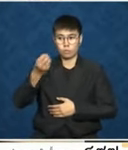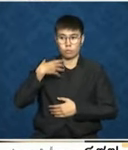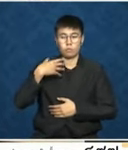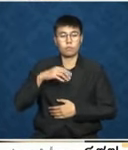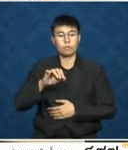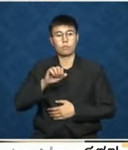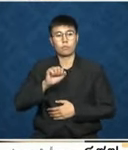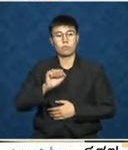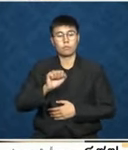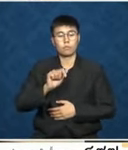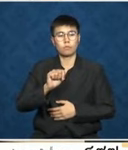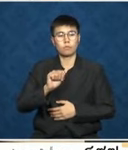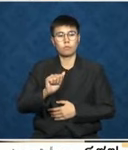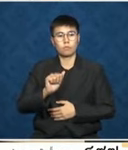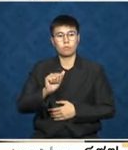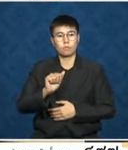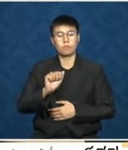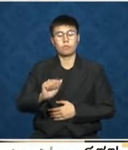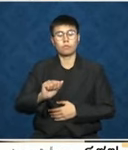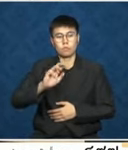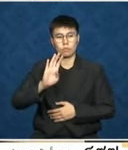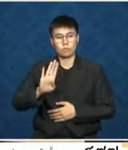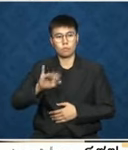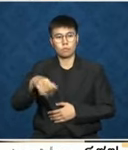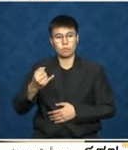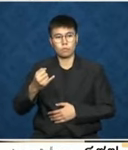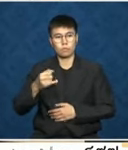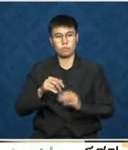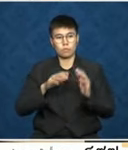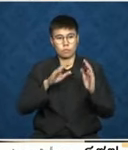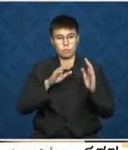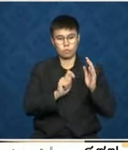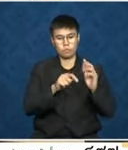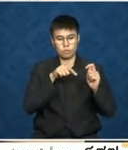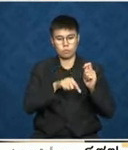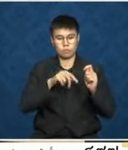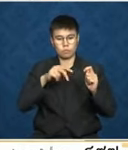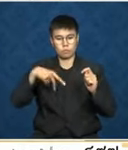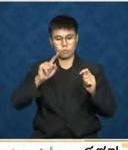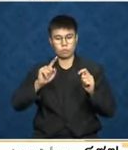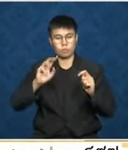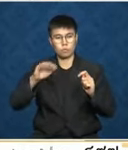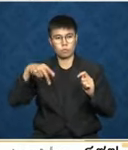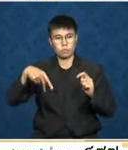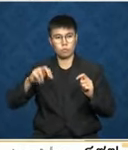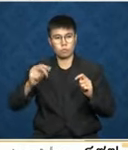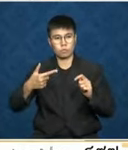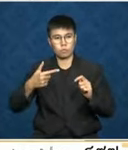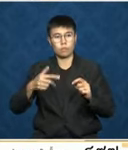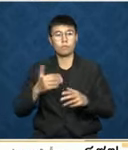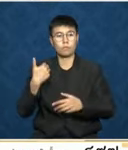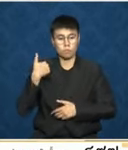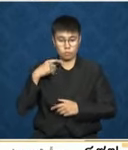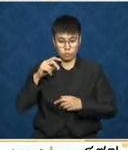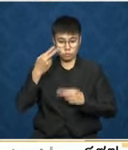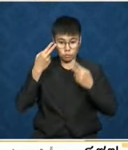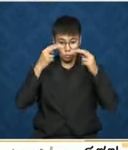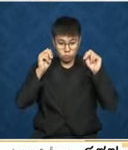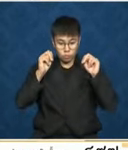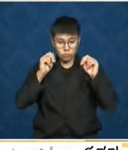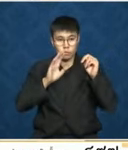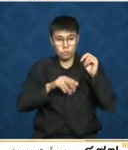การบริหารส่วนจังหวัดนครศรีราชเขตอำเภอปากพนังนายไตรรัตน์ขงโตนายกองค์การบริหารส่วนตำบลคลองกระบือสืบ